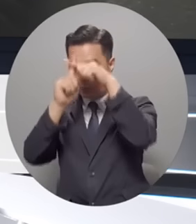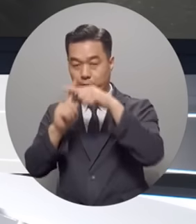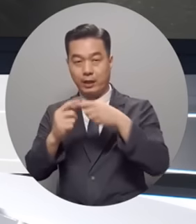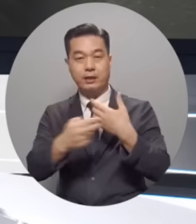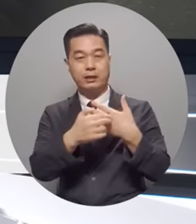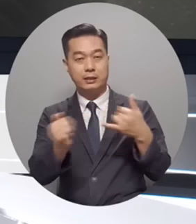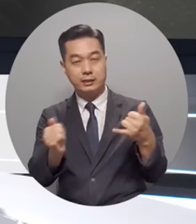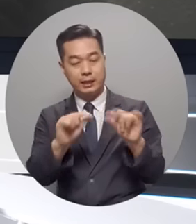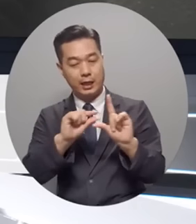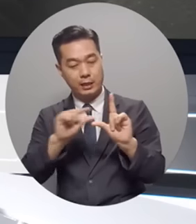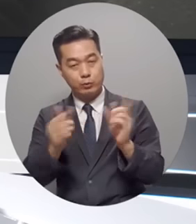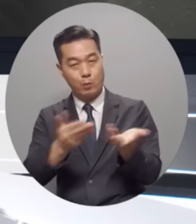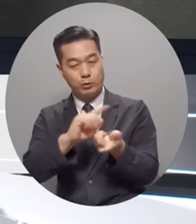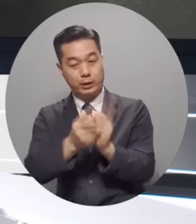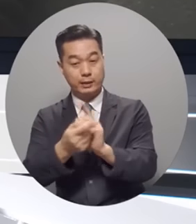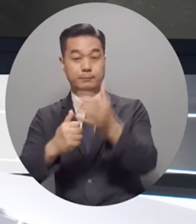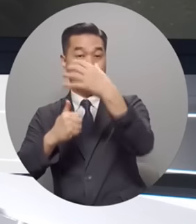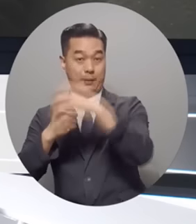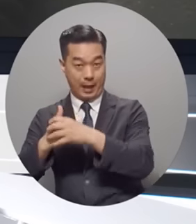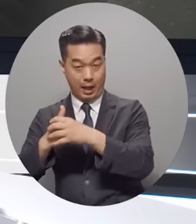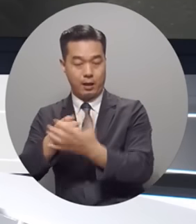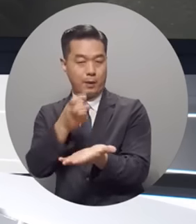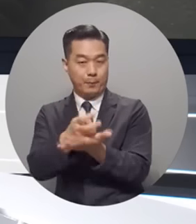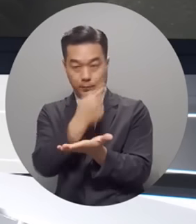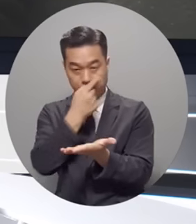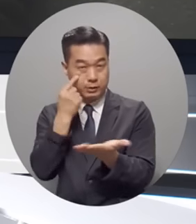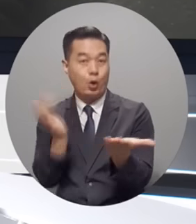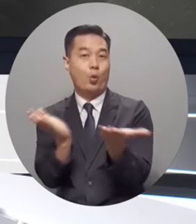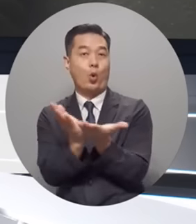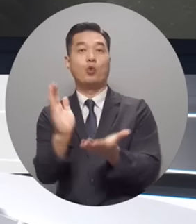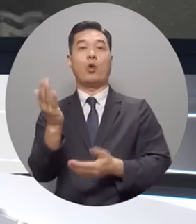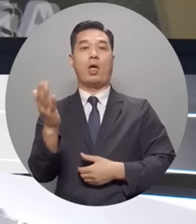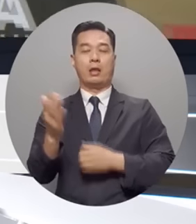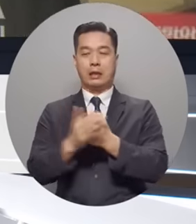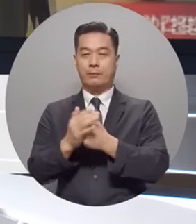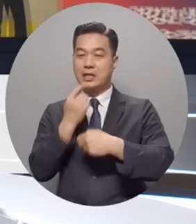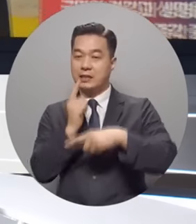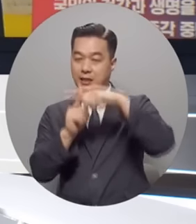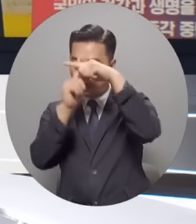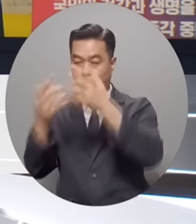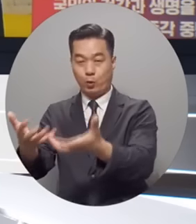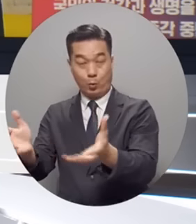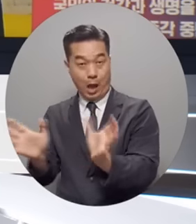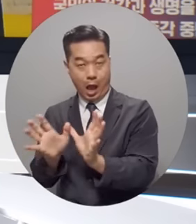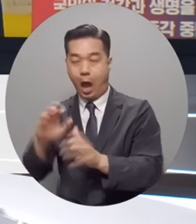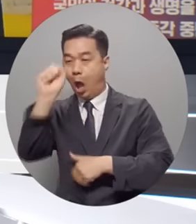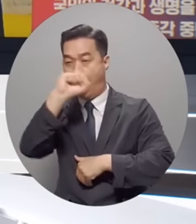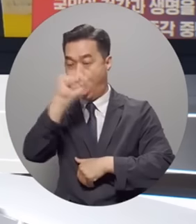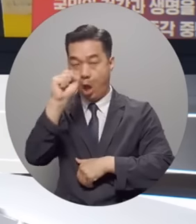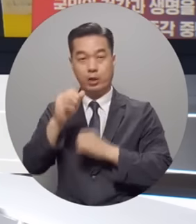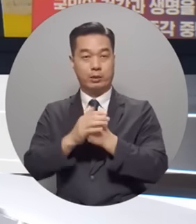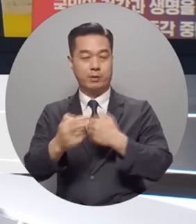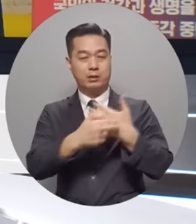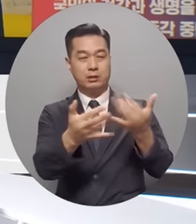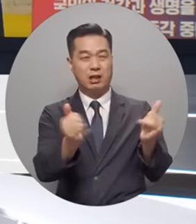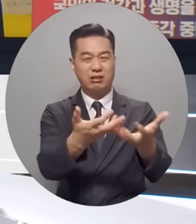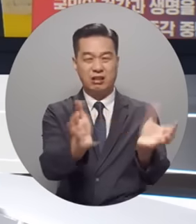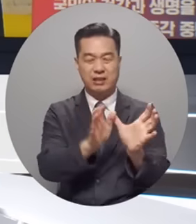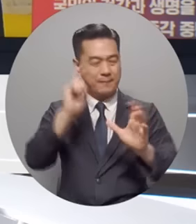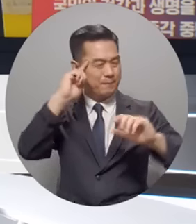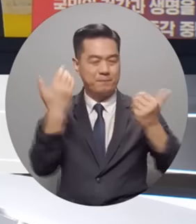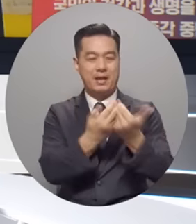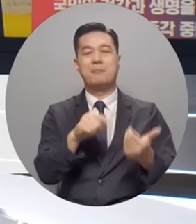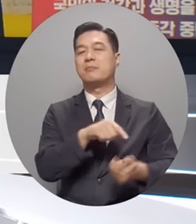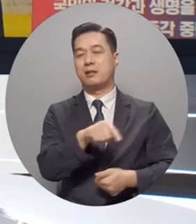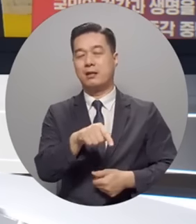수 있는 법적인 근거도 마련된 겁니다. 간호계는 역사적 사건이라며 환영했고 의사단체는 강하게